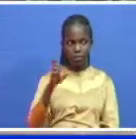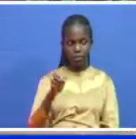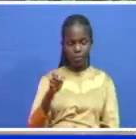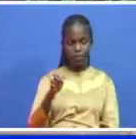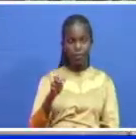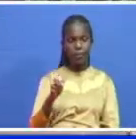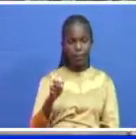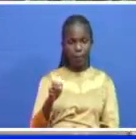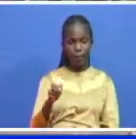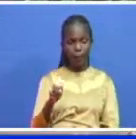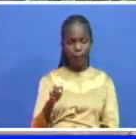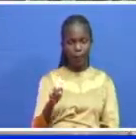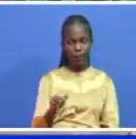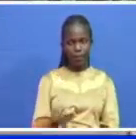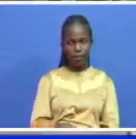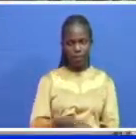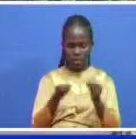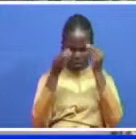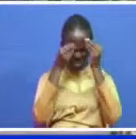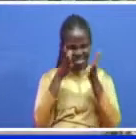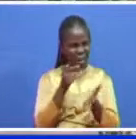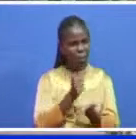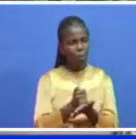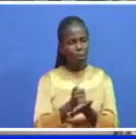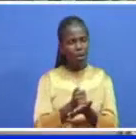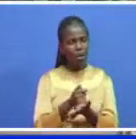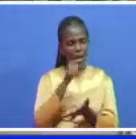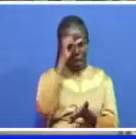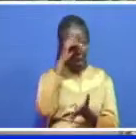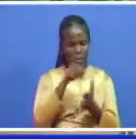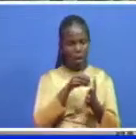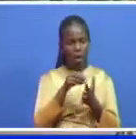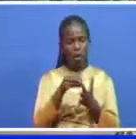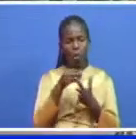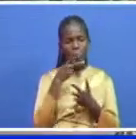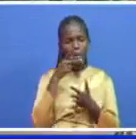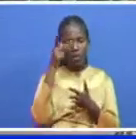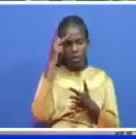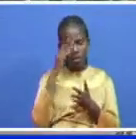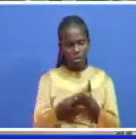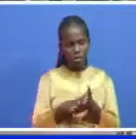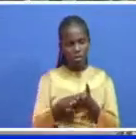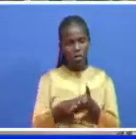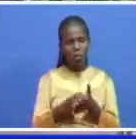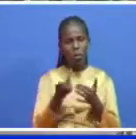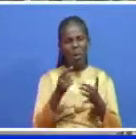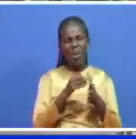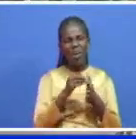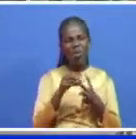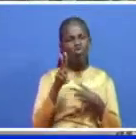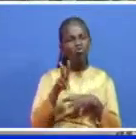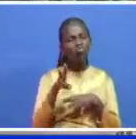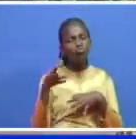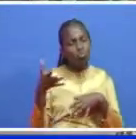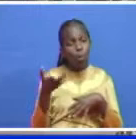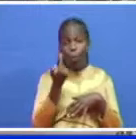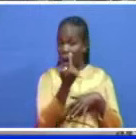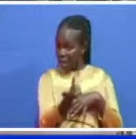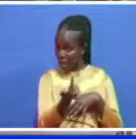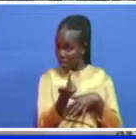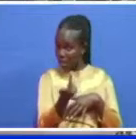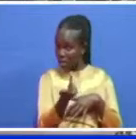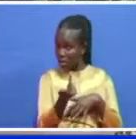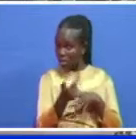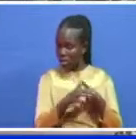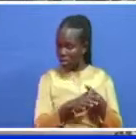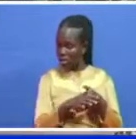ni wa ECD ni muandika ya zidikali kana andike donasi ya ishi. Muandika ya zidikali. Na no umwe kana nele. No umwe.